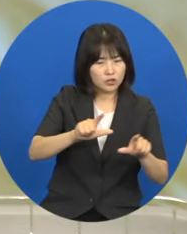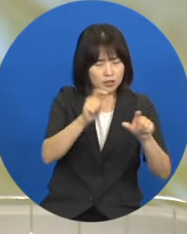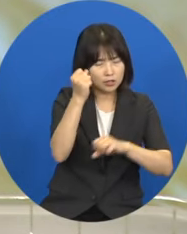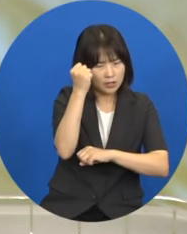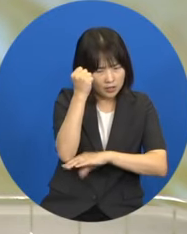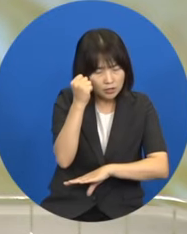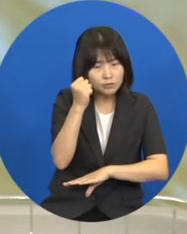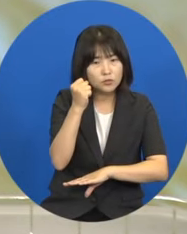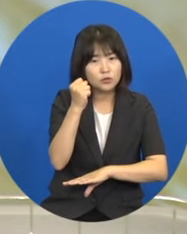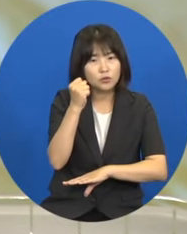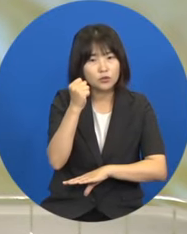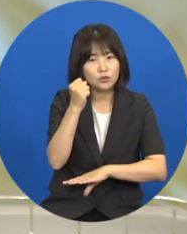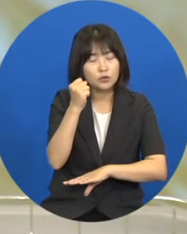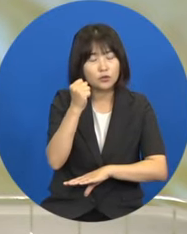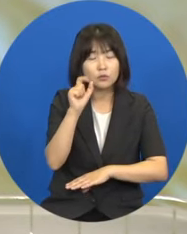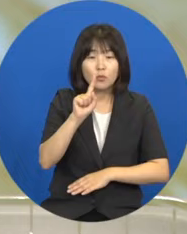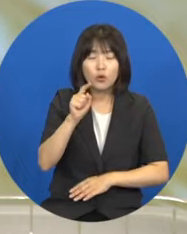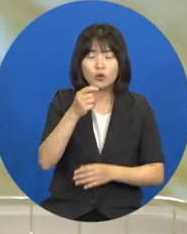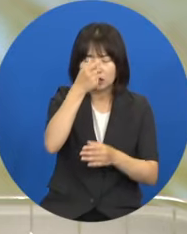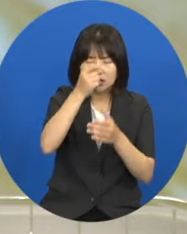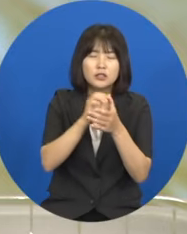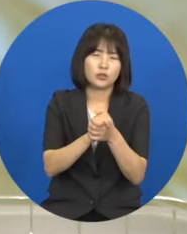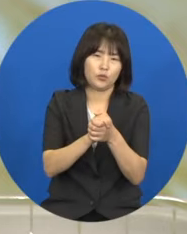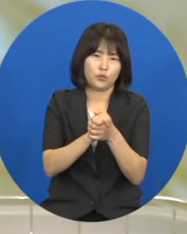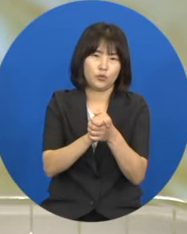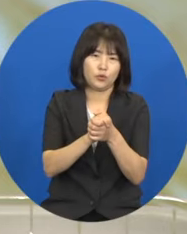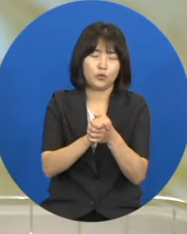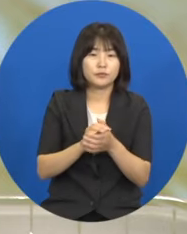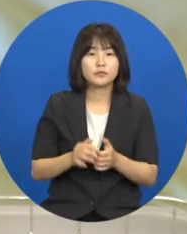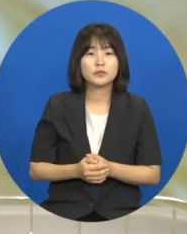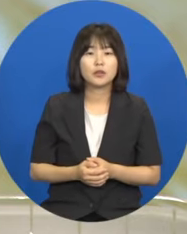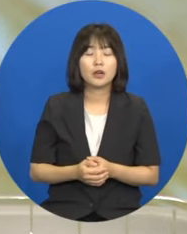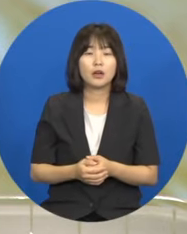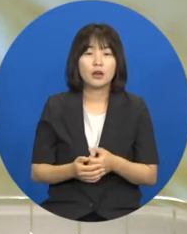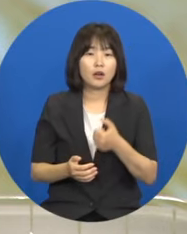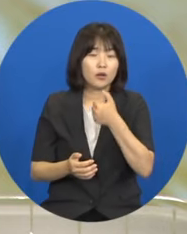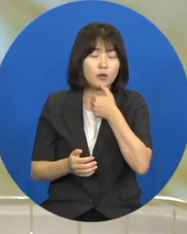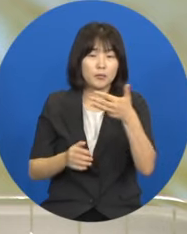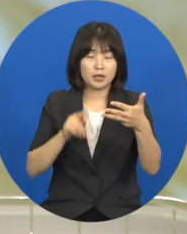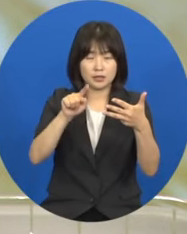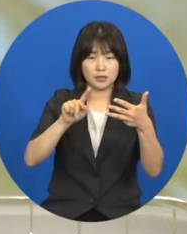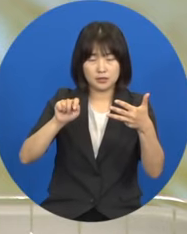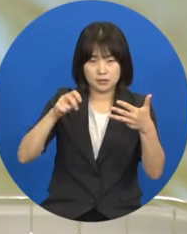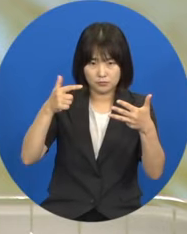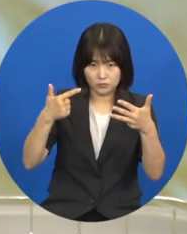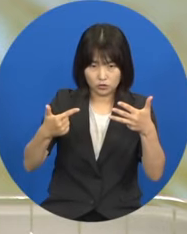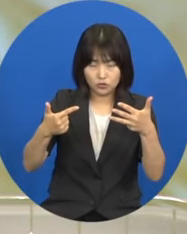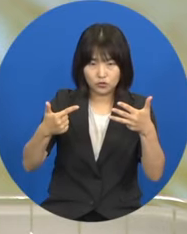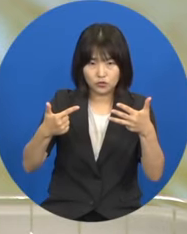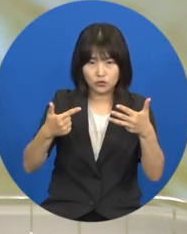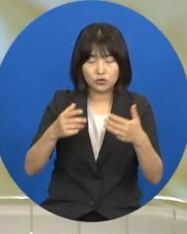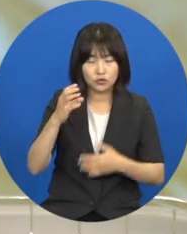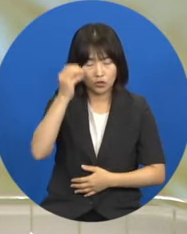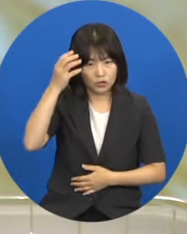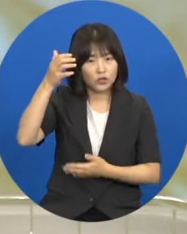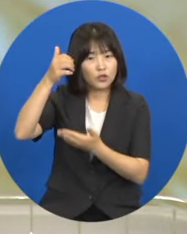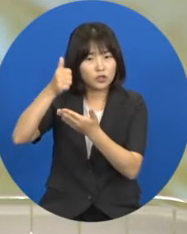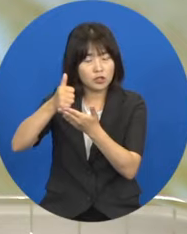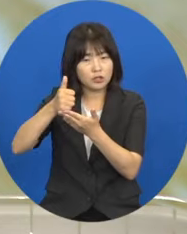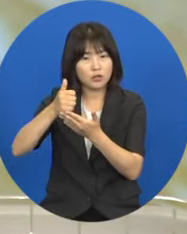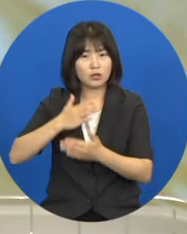있는데 기도입니다. 그래서 오늘 로마서 8장 26절에 성령께서 우리를, 저와 여러분을